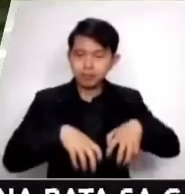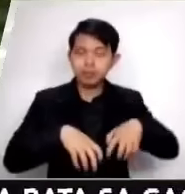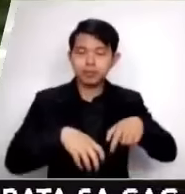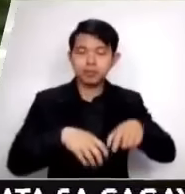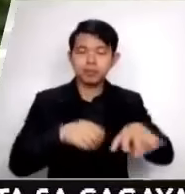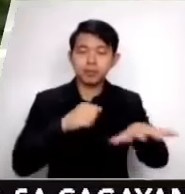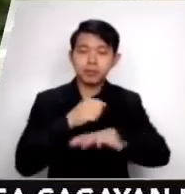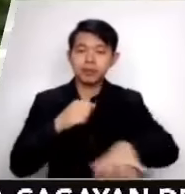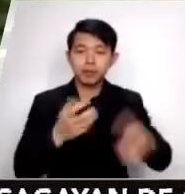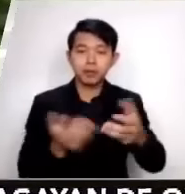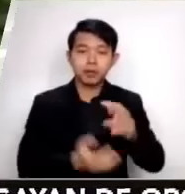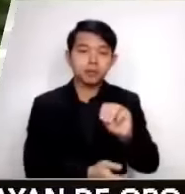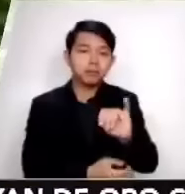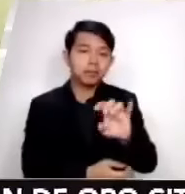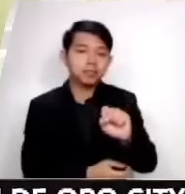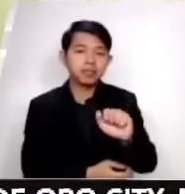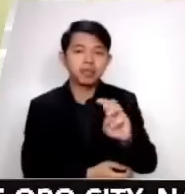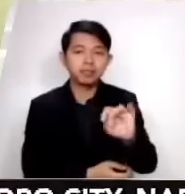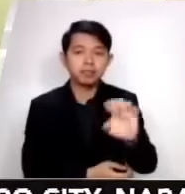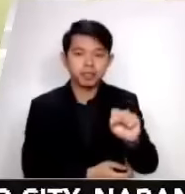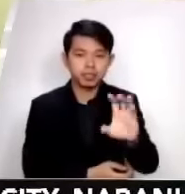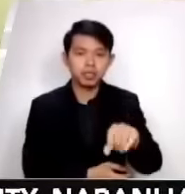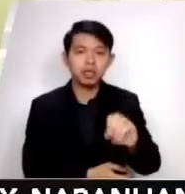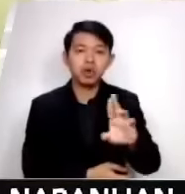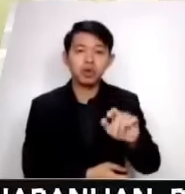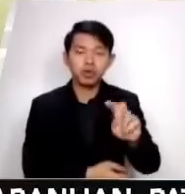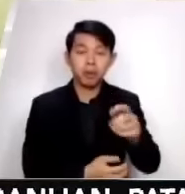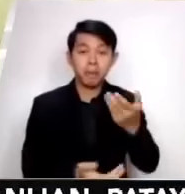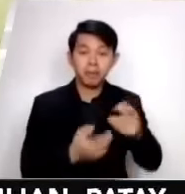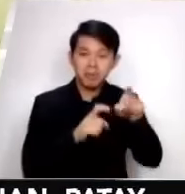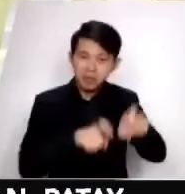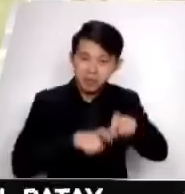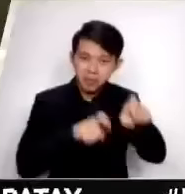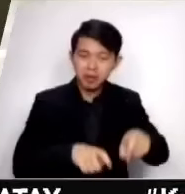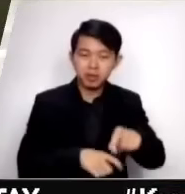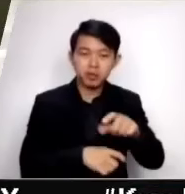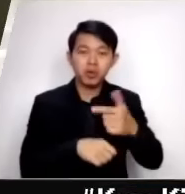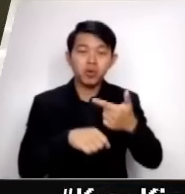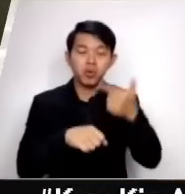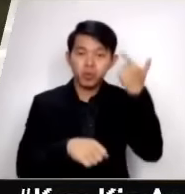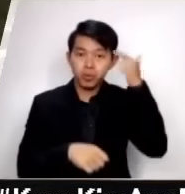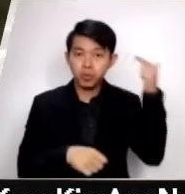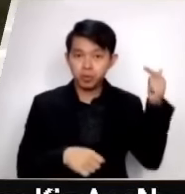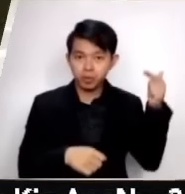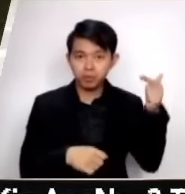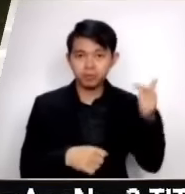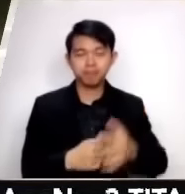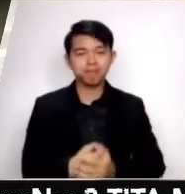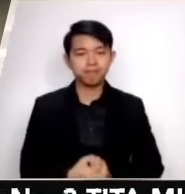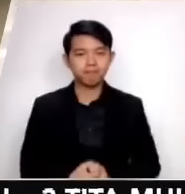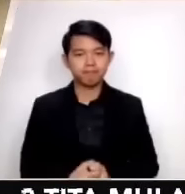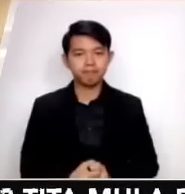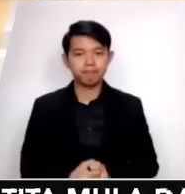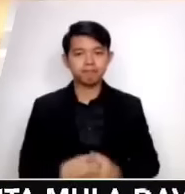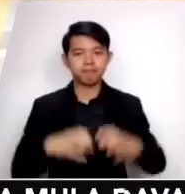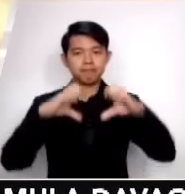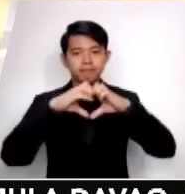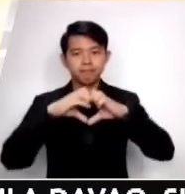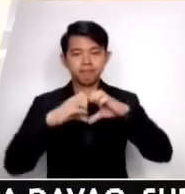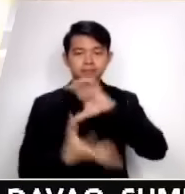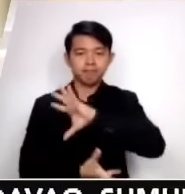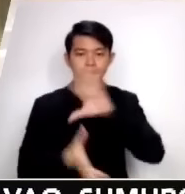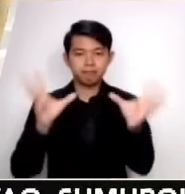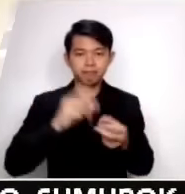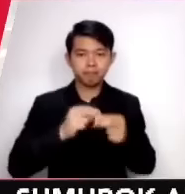imbestigasyon, posibleng nagmina ng ginto ang mga biktima. John Consulta, nagbabalita para sa GMA Integrated